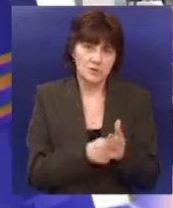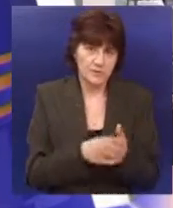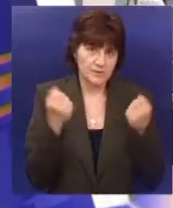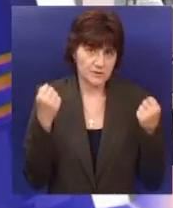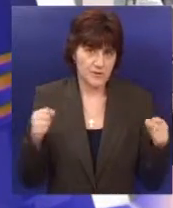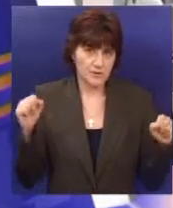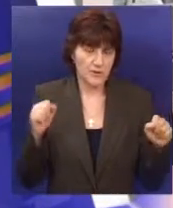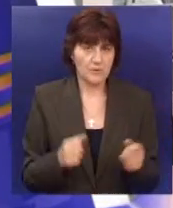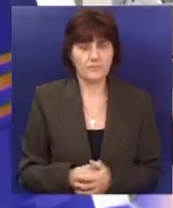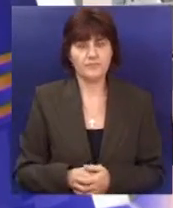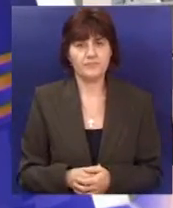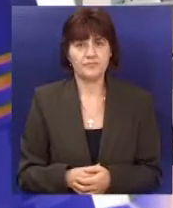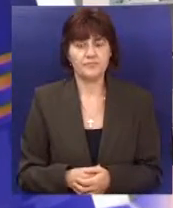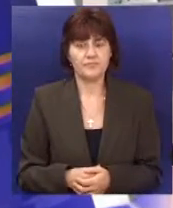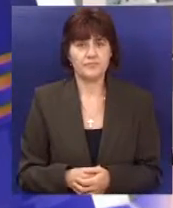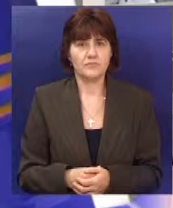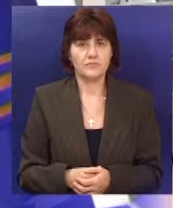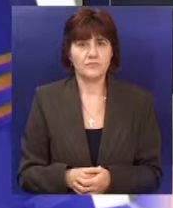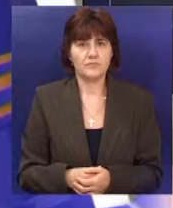takozvanu slobodnu prodaju.